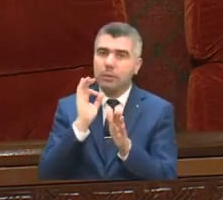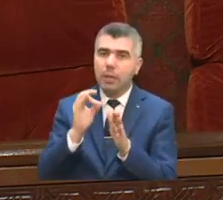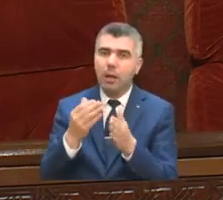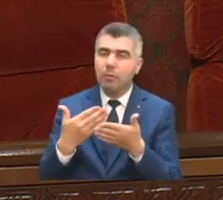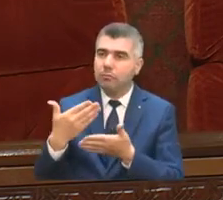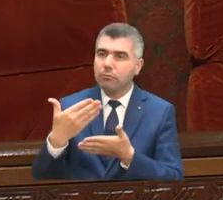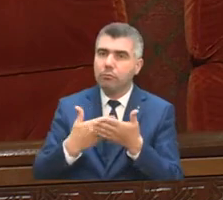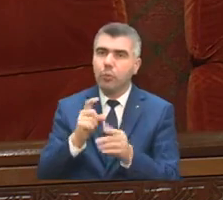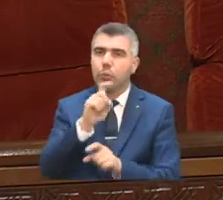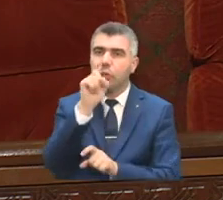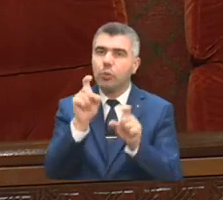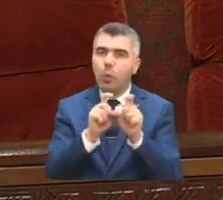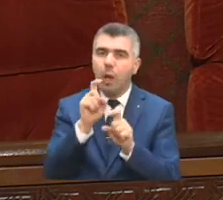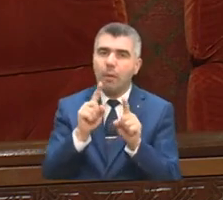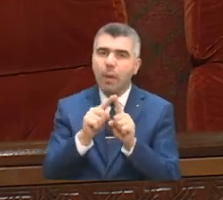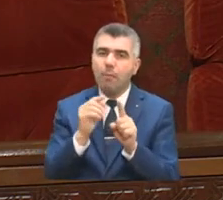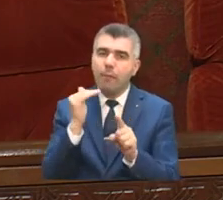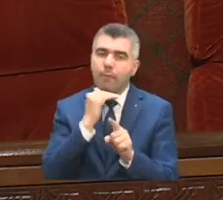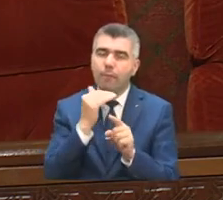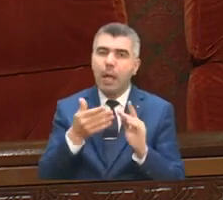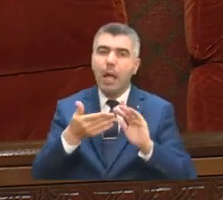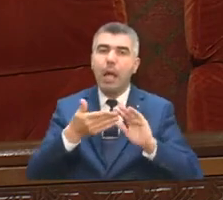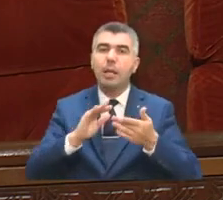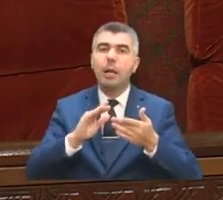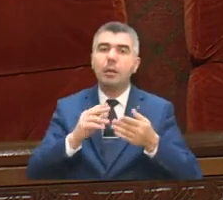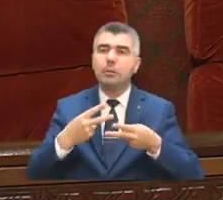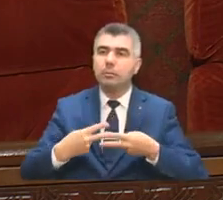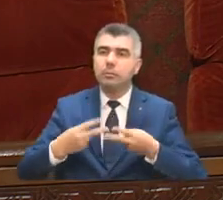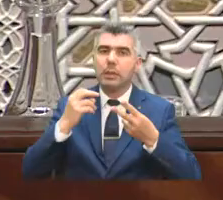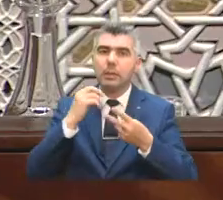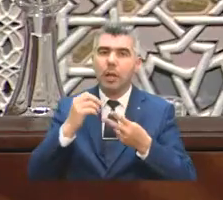المرتفقين من خلال تسريع التحول الرقمي وتاهيل الموارد البشريه وشكرا